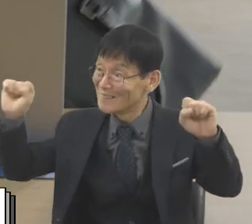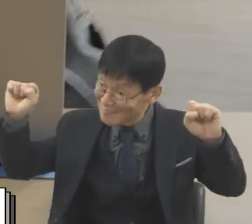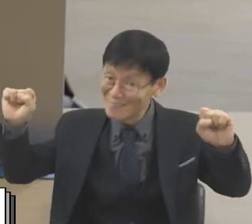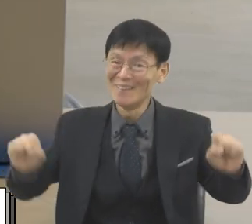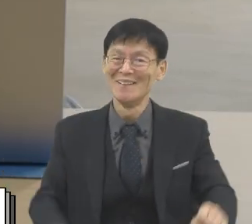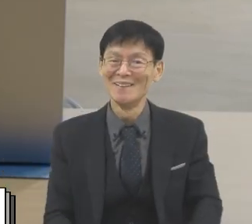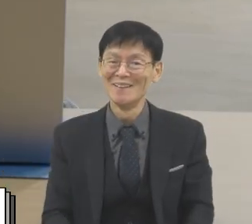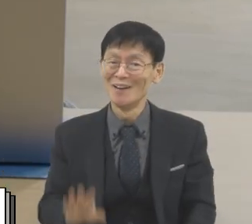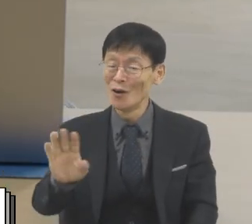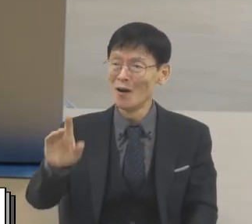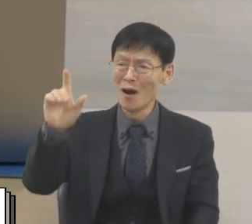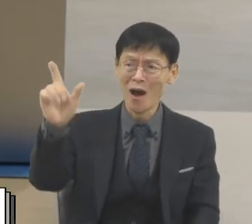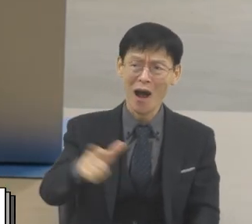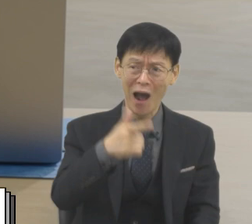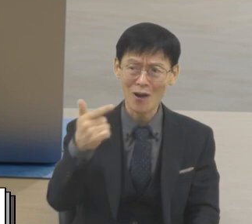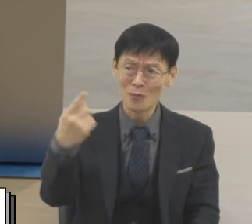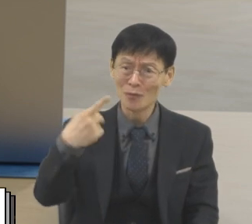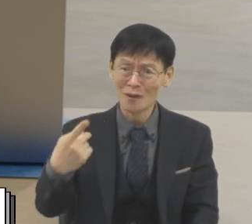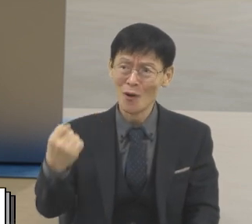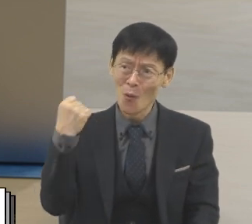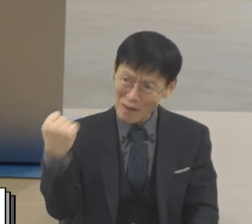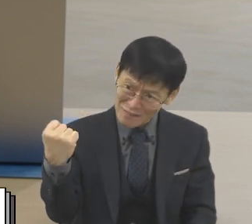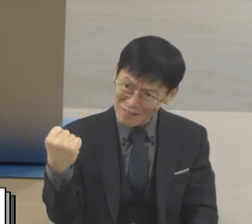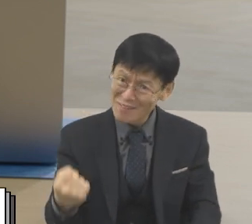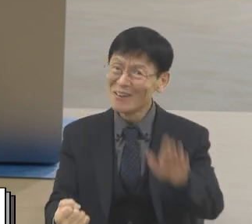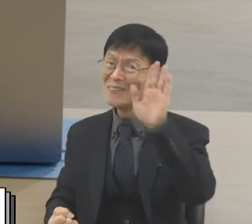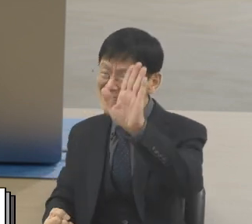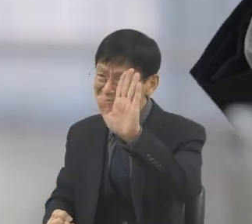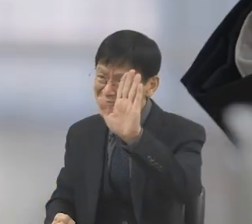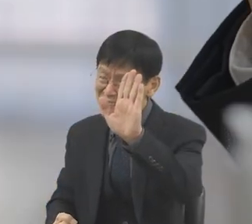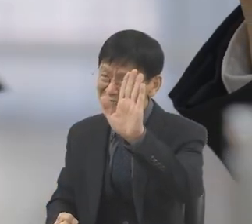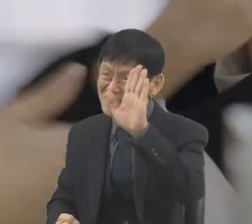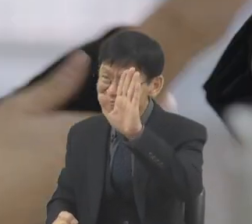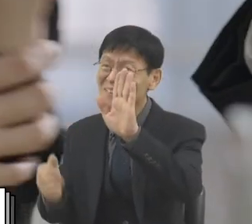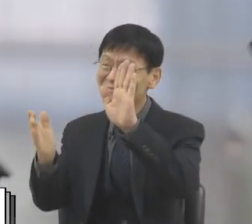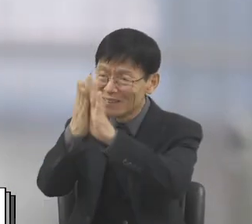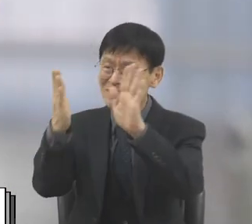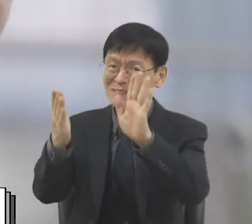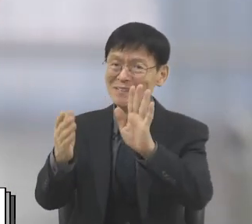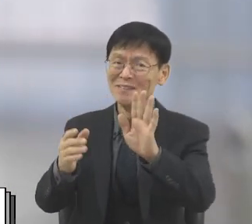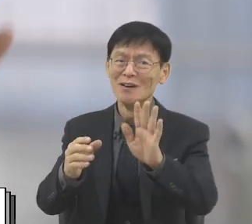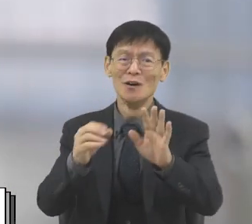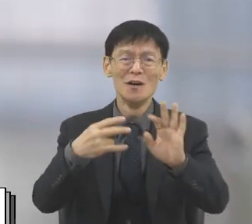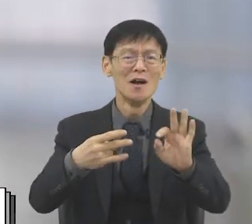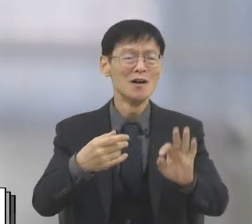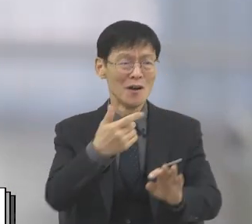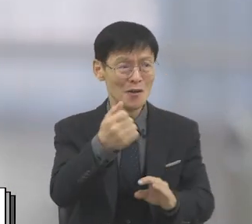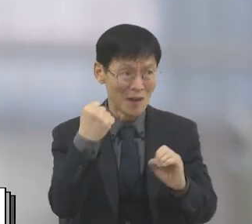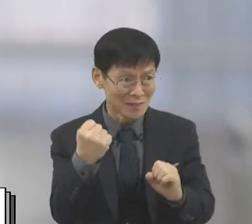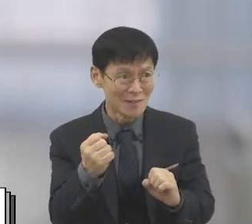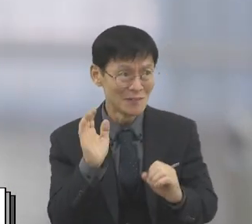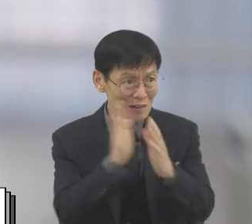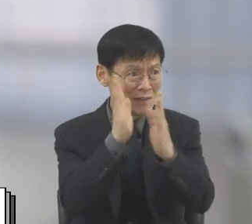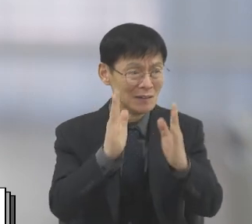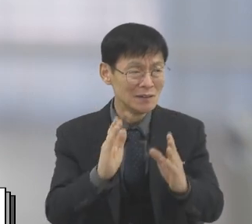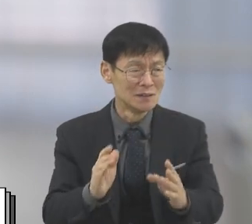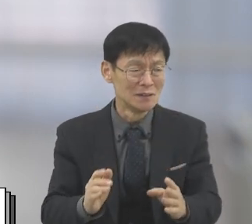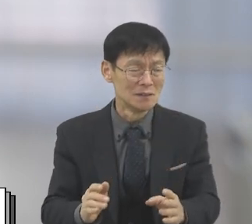안녕하세요. 지혜씨, 오늘 하루도 파이팅! 네, 성훈 씨도 파이팅이요.